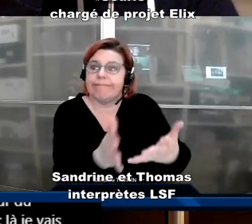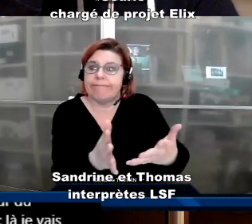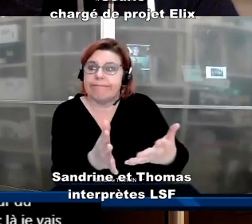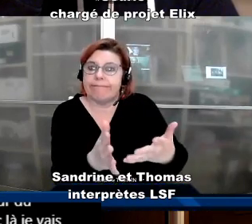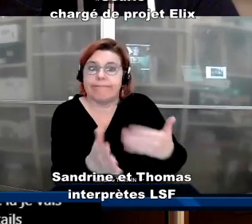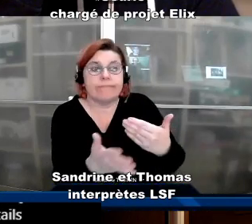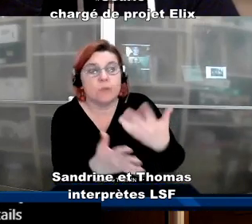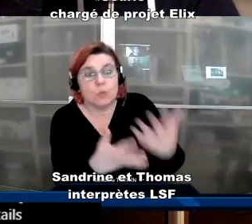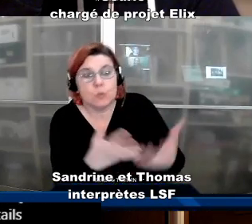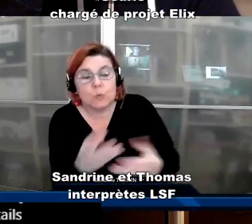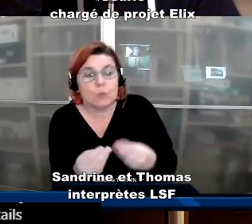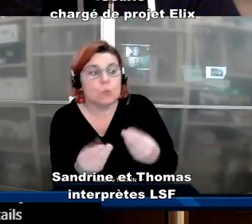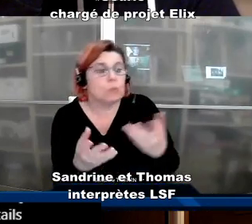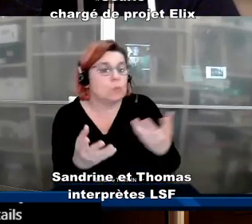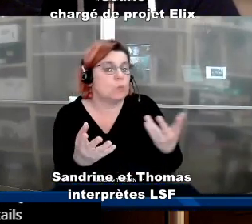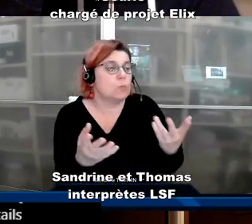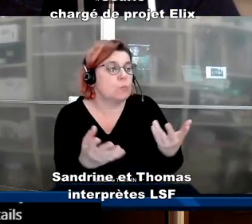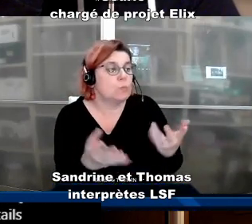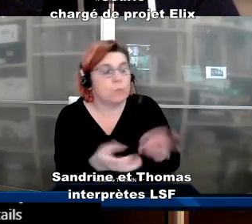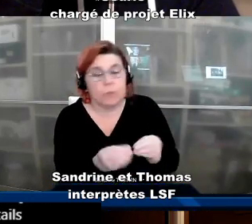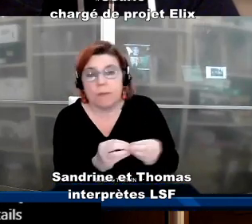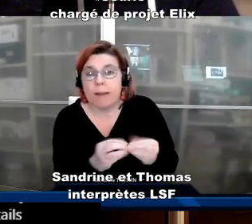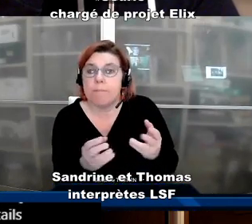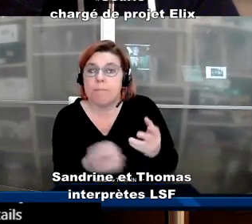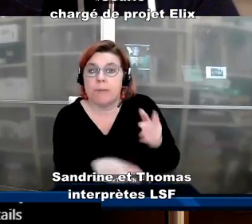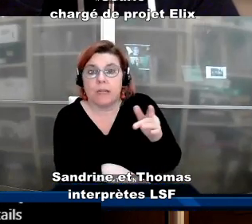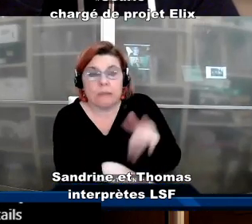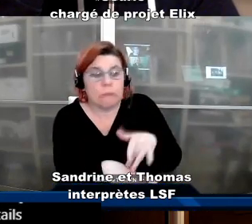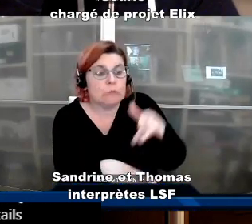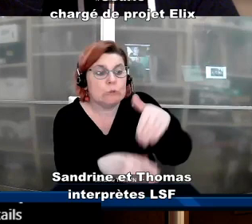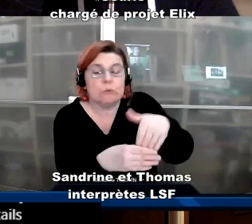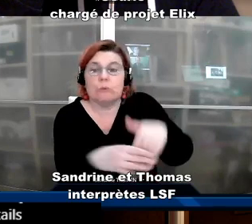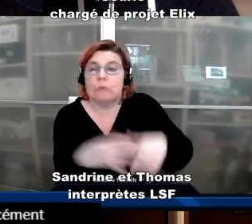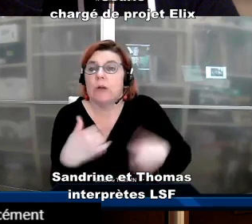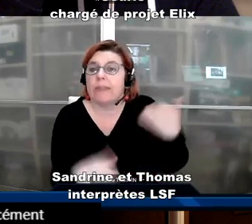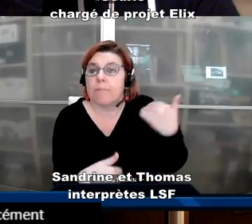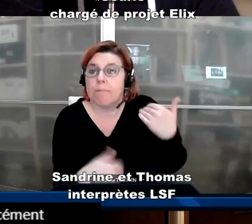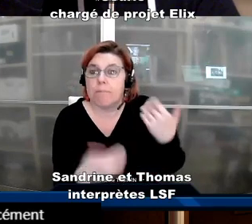une problématique de handicap.